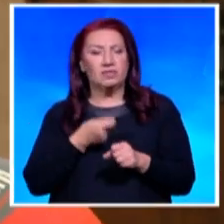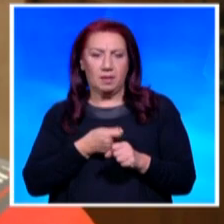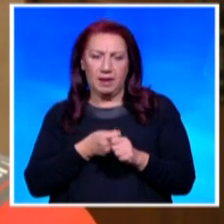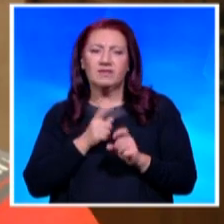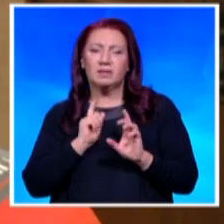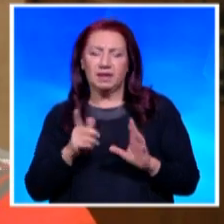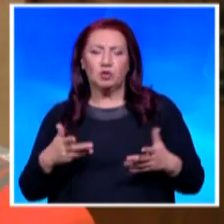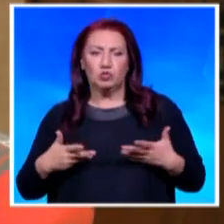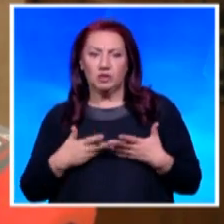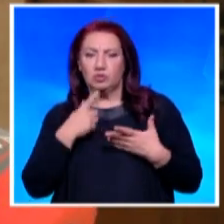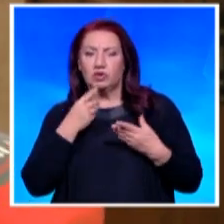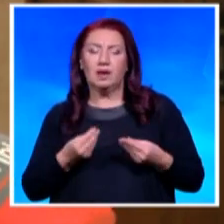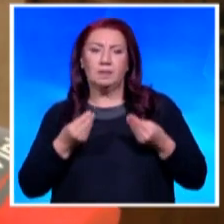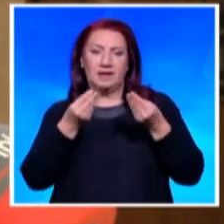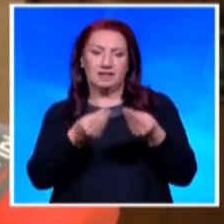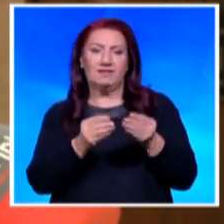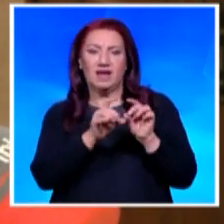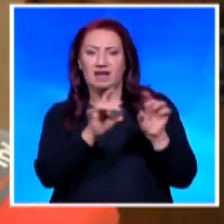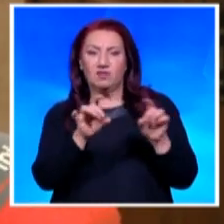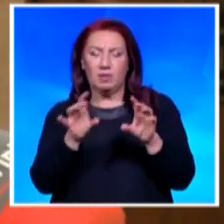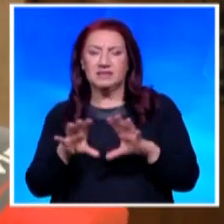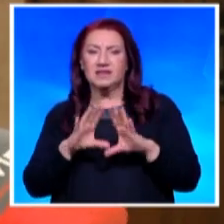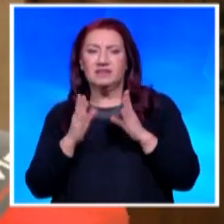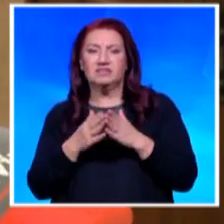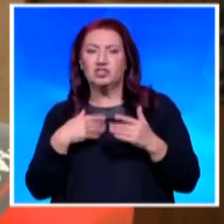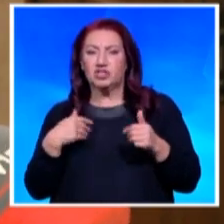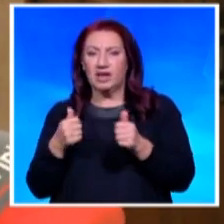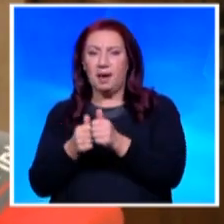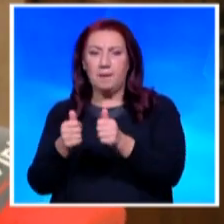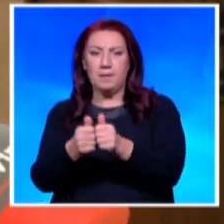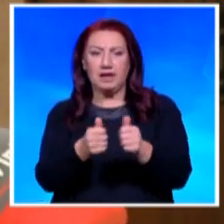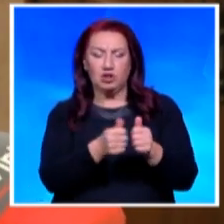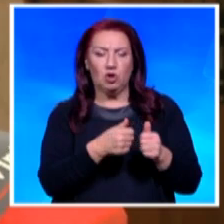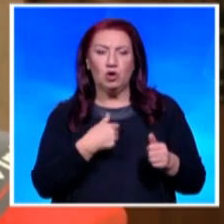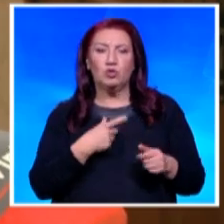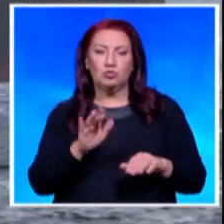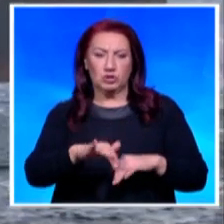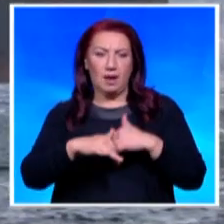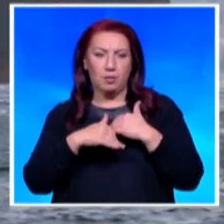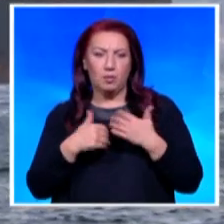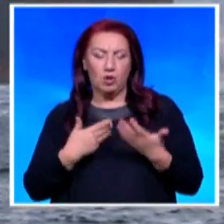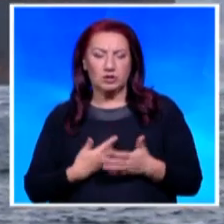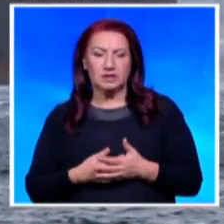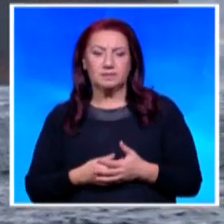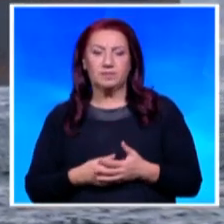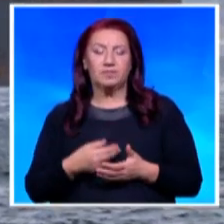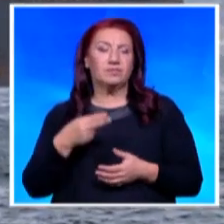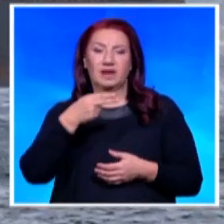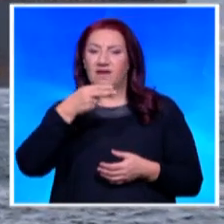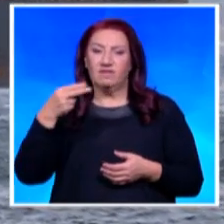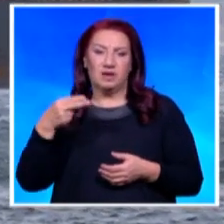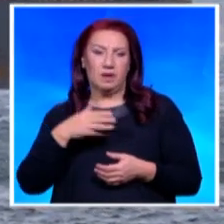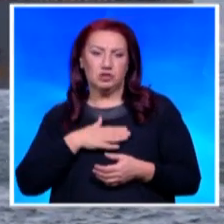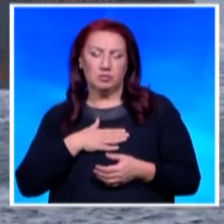да бъде предадена информацията на всички партньори и институции, на които ще разчитаме да окажат съдействие. Компанията собственик е